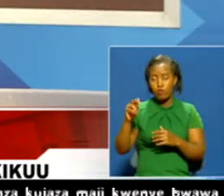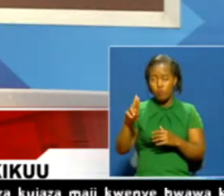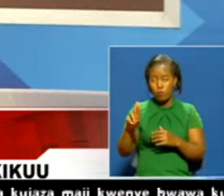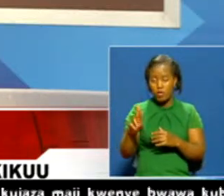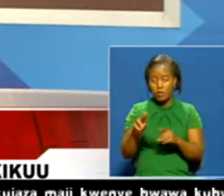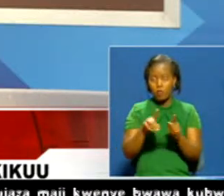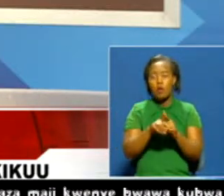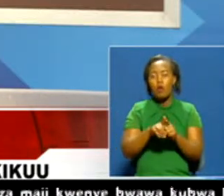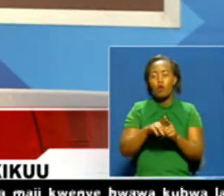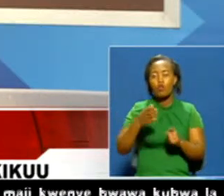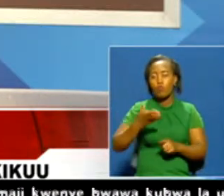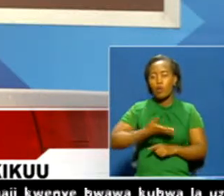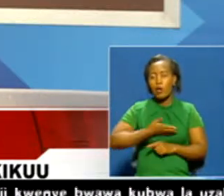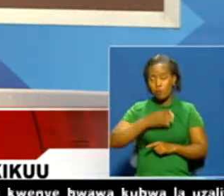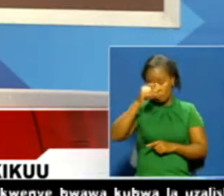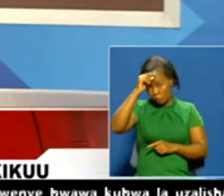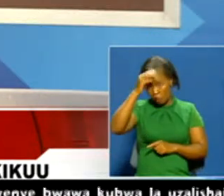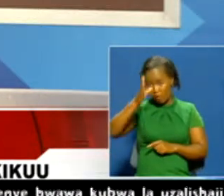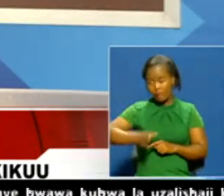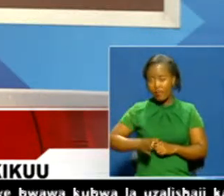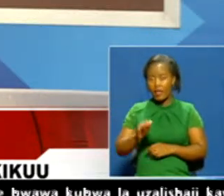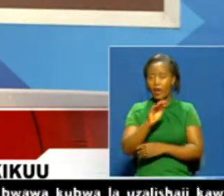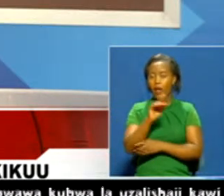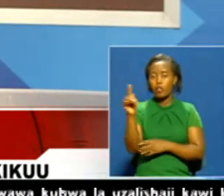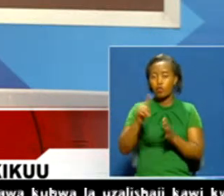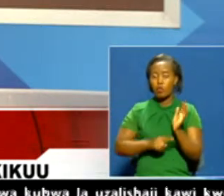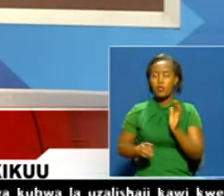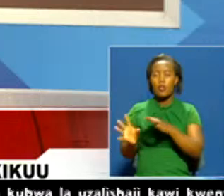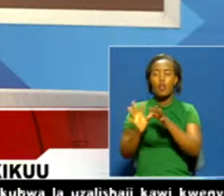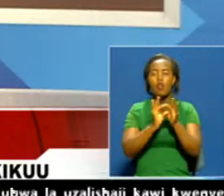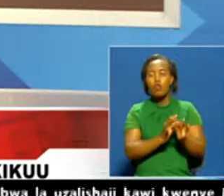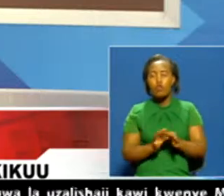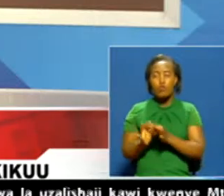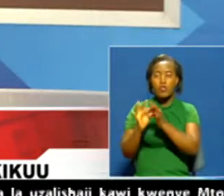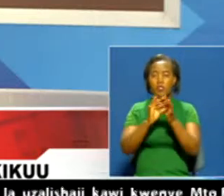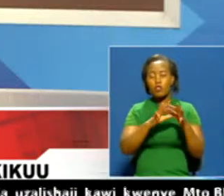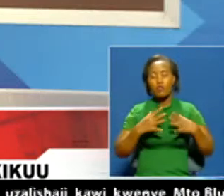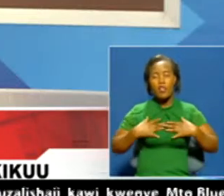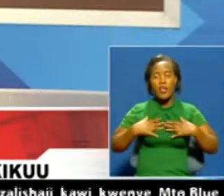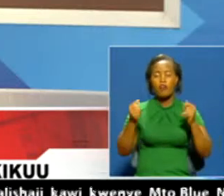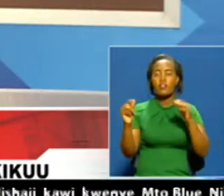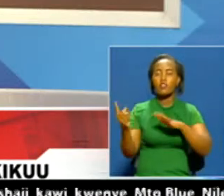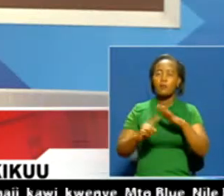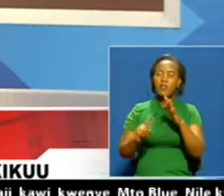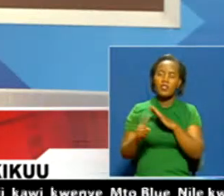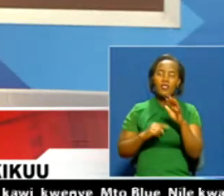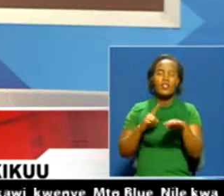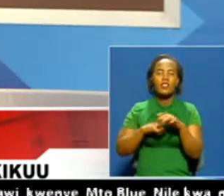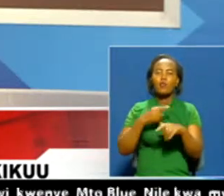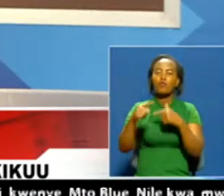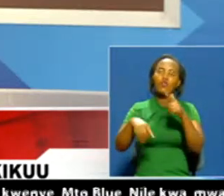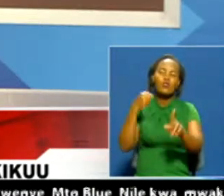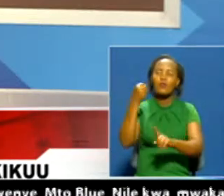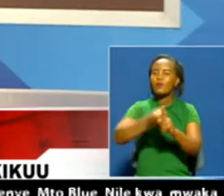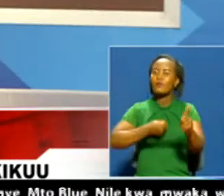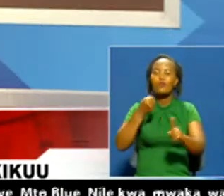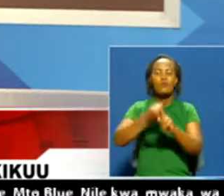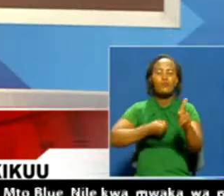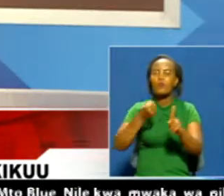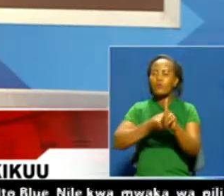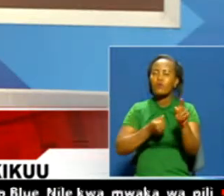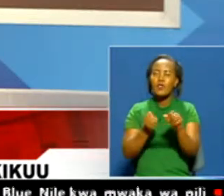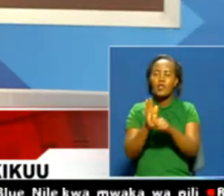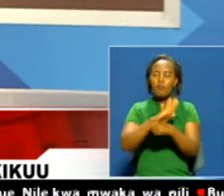likitoa wito wa ushirikiano katika sekta ya afya huku nchi hii ikikabiliana janga la ugonjwa wa COVID-19. Fedha